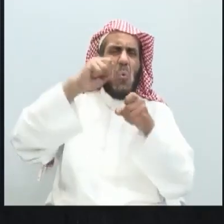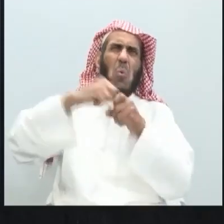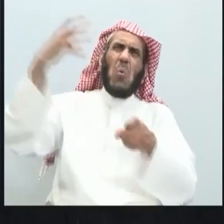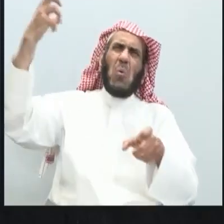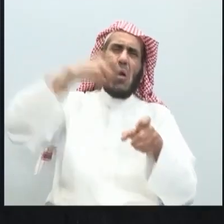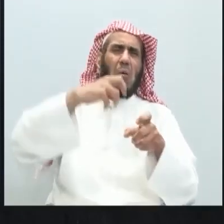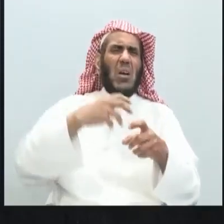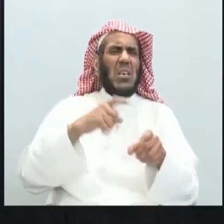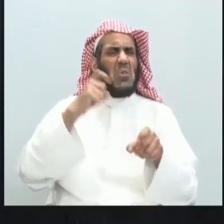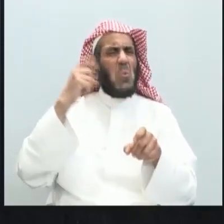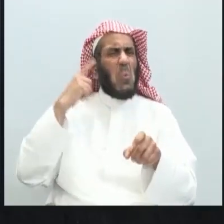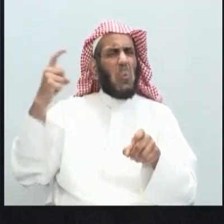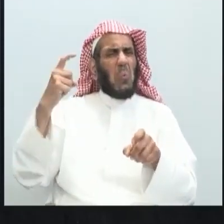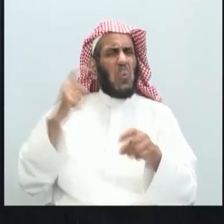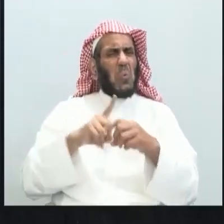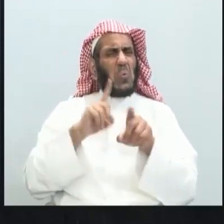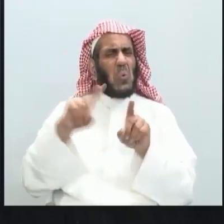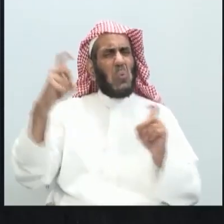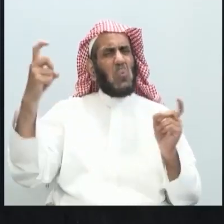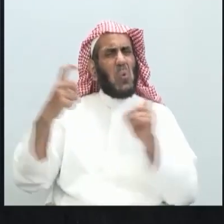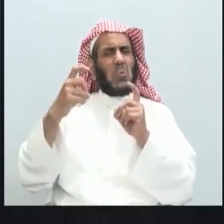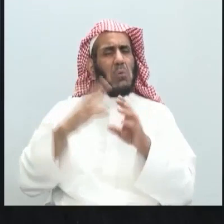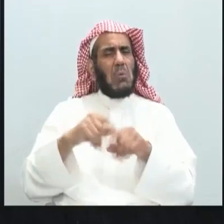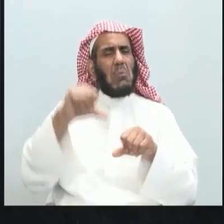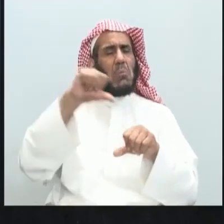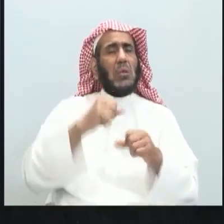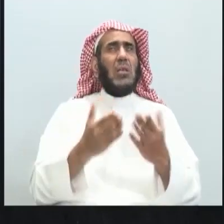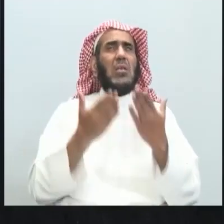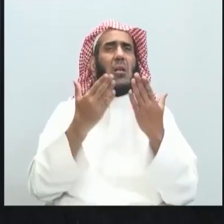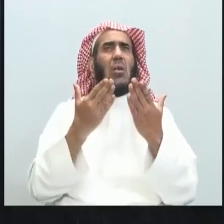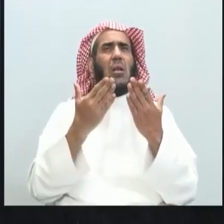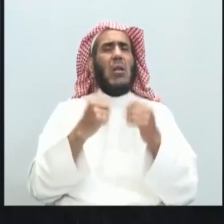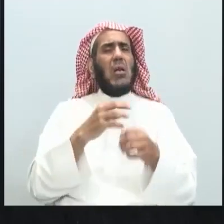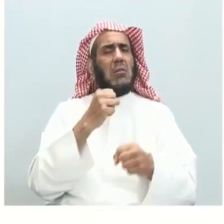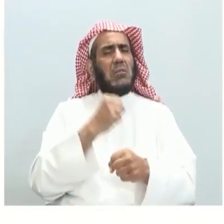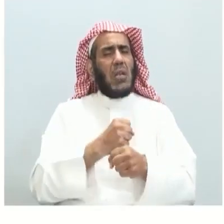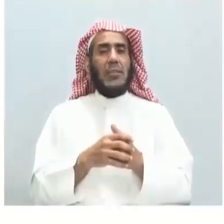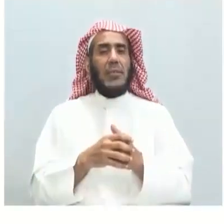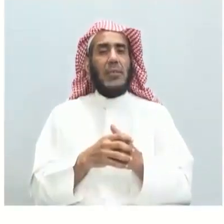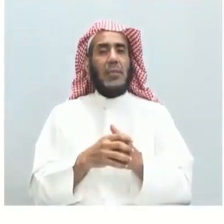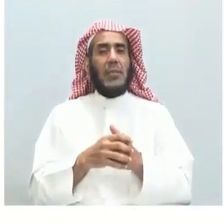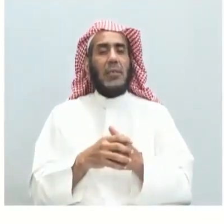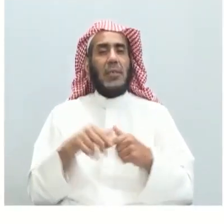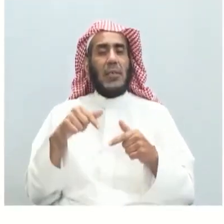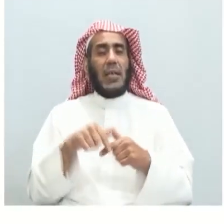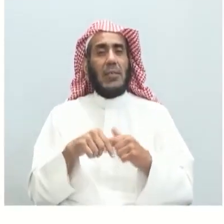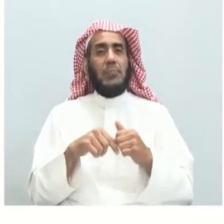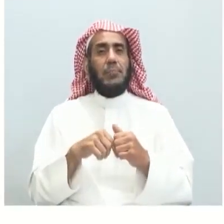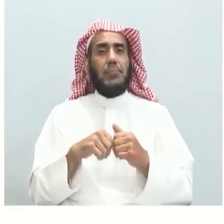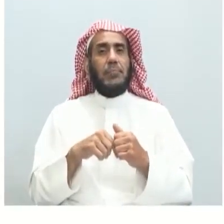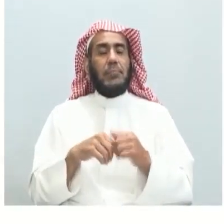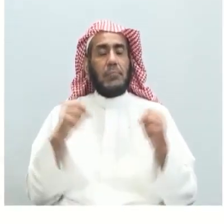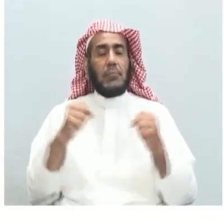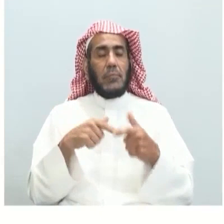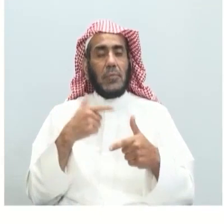فهذا تعنت وتكذيب وخصومه بالباطل نسال الله تعالى السلامه والعافيه ناتي ايضا الى